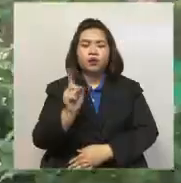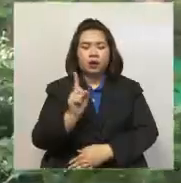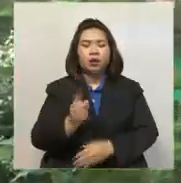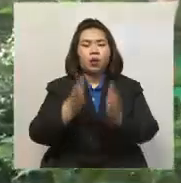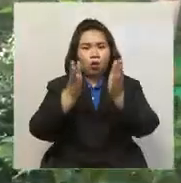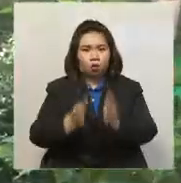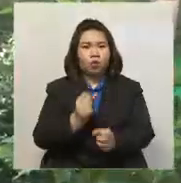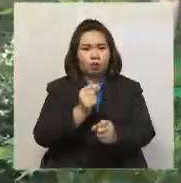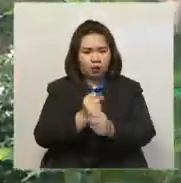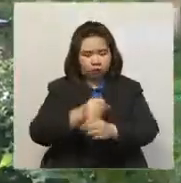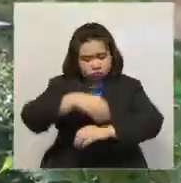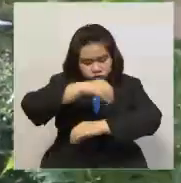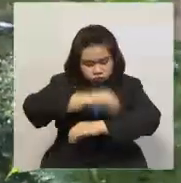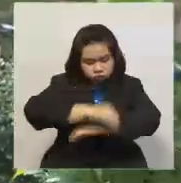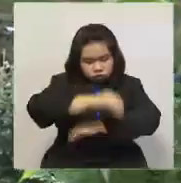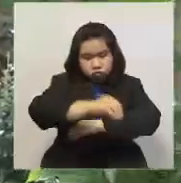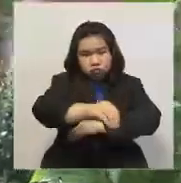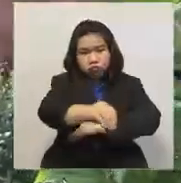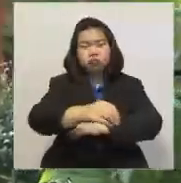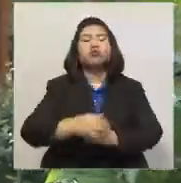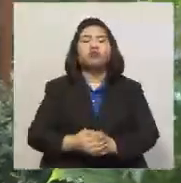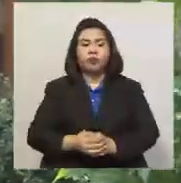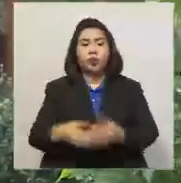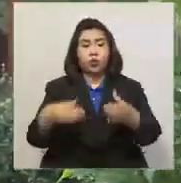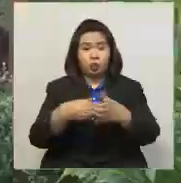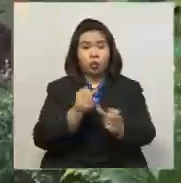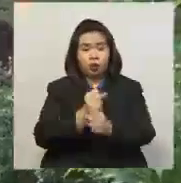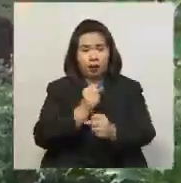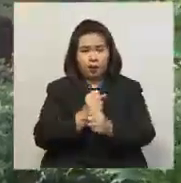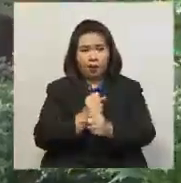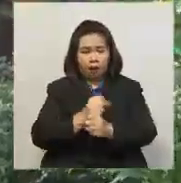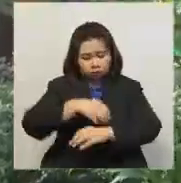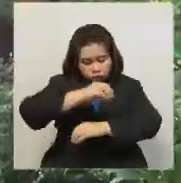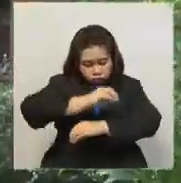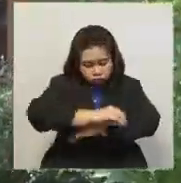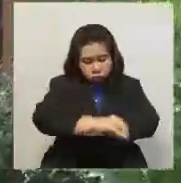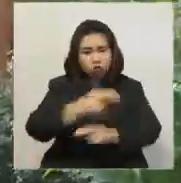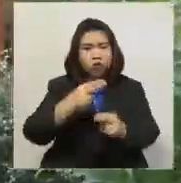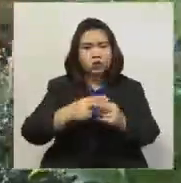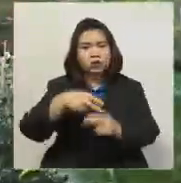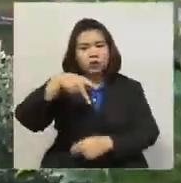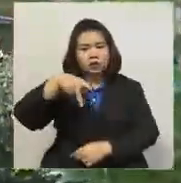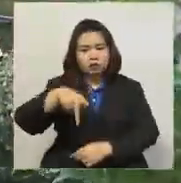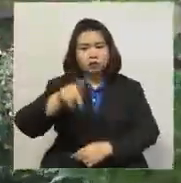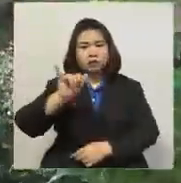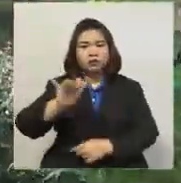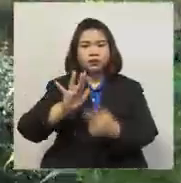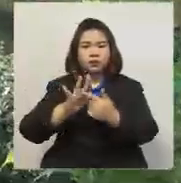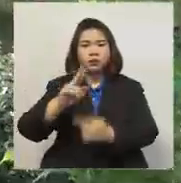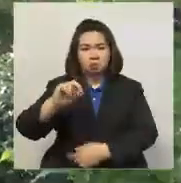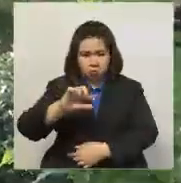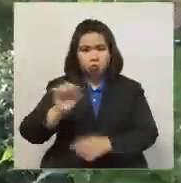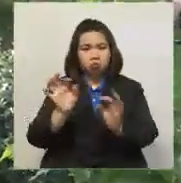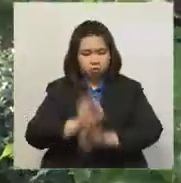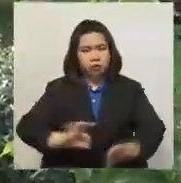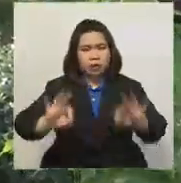มาปลูกต้นไม้มากขึ้นนายกรัฐมนตรีและคณะก็ได้ปลูกต้นพยูงค่ะซึ่งถือว่าเป็นหนึ่งในจำนวนไม้มี